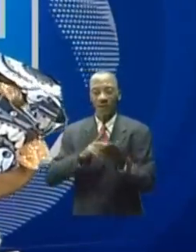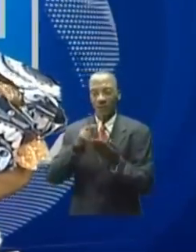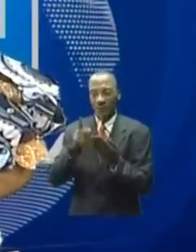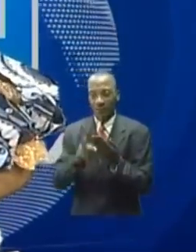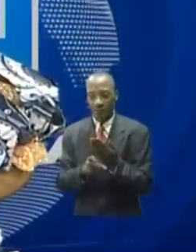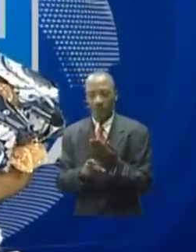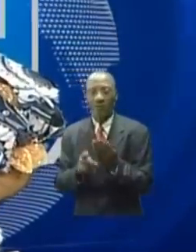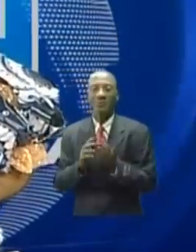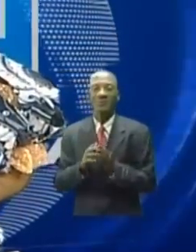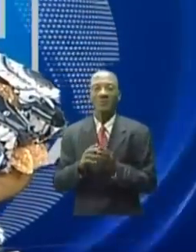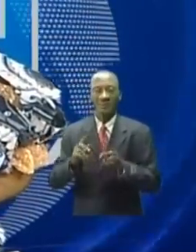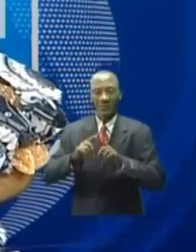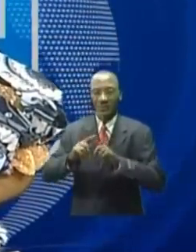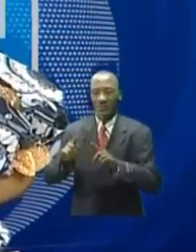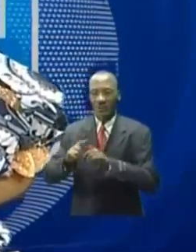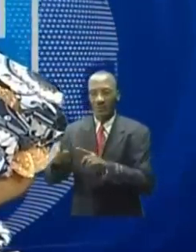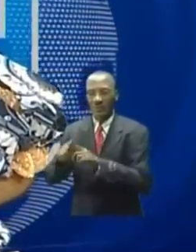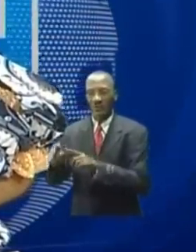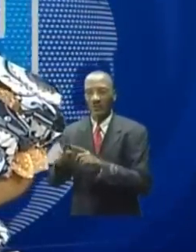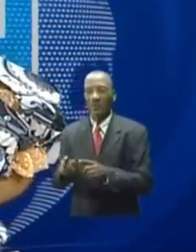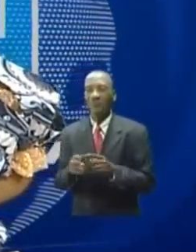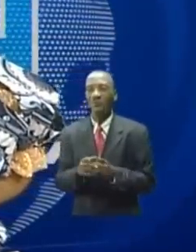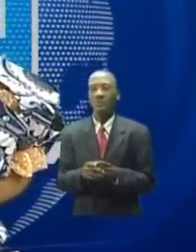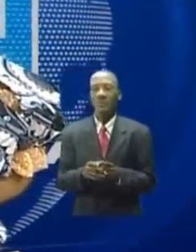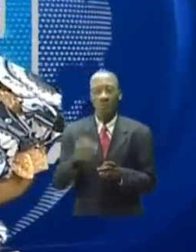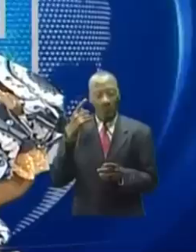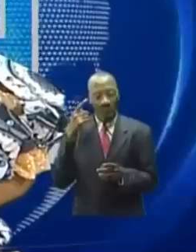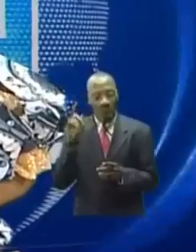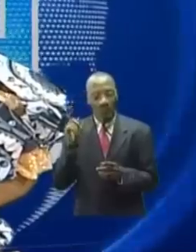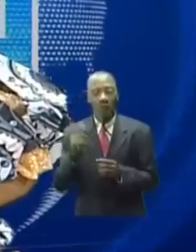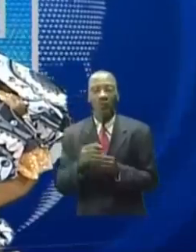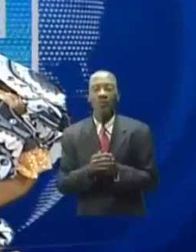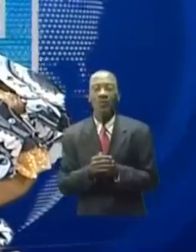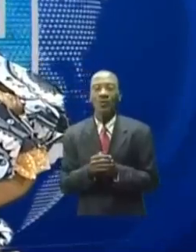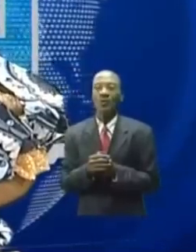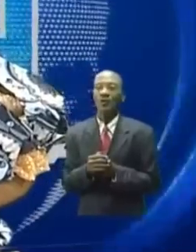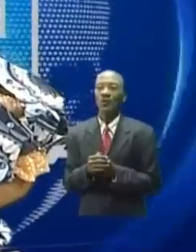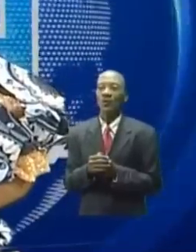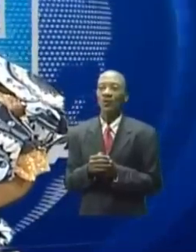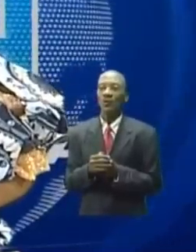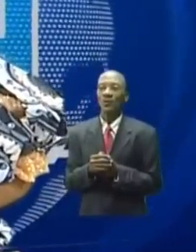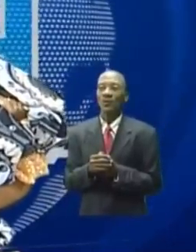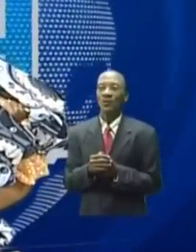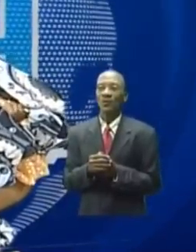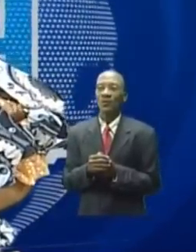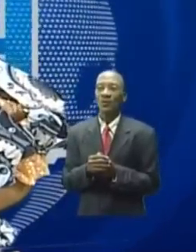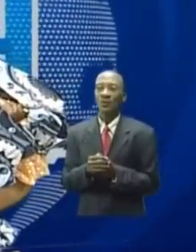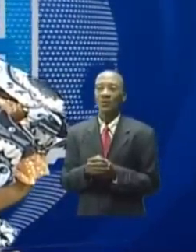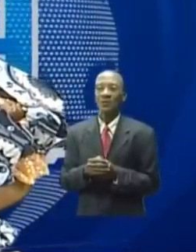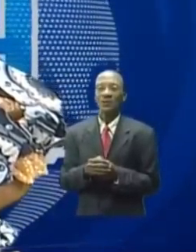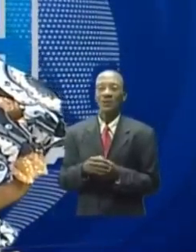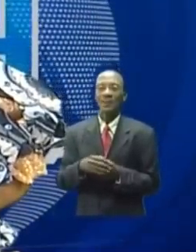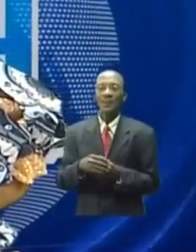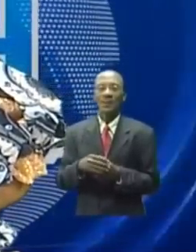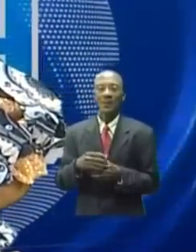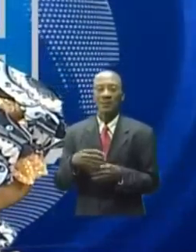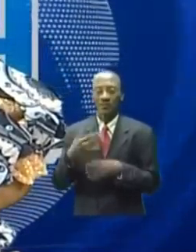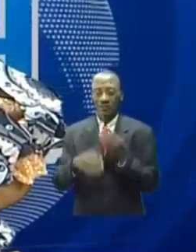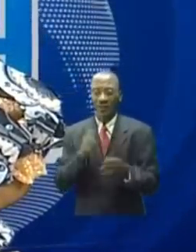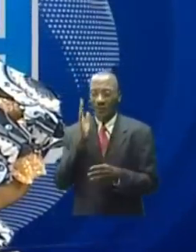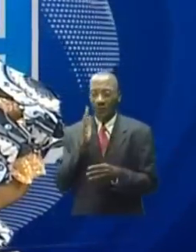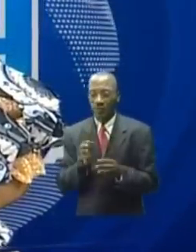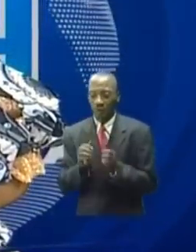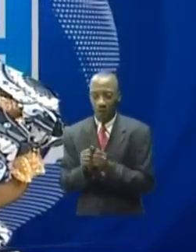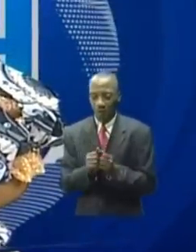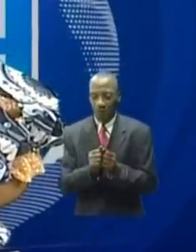Dame Denise Nyakeru Tshisekedi qui visite encore les stands. À l'instant, Naïcha Kialamouila reviendra avec détails